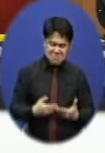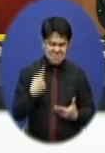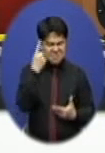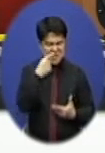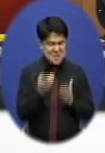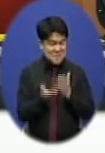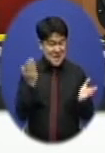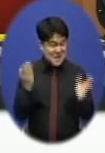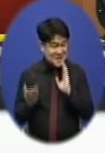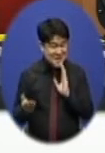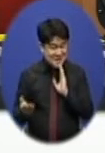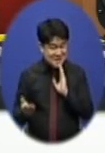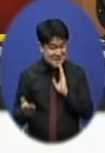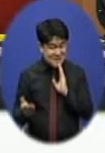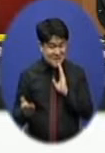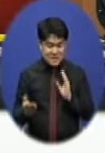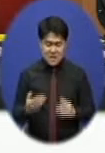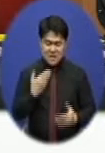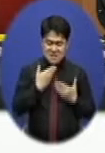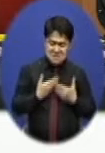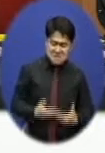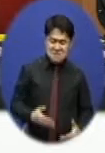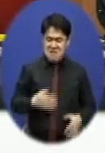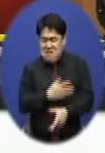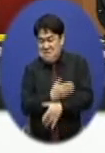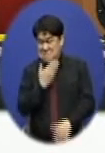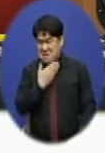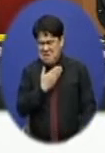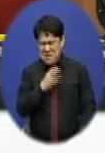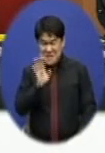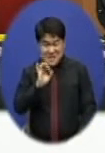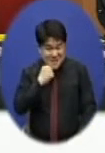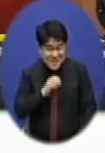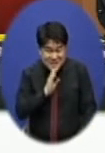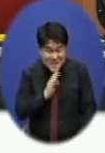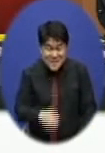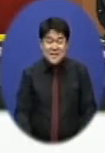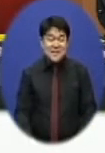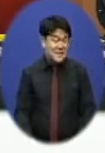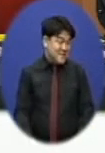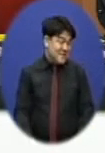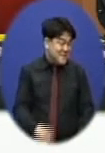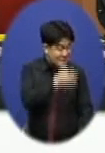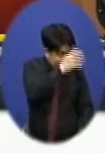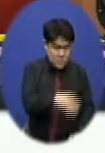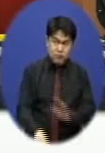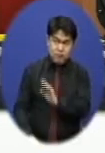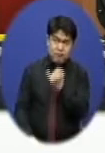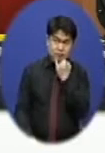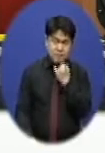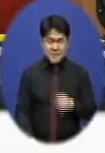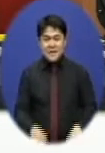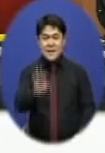맞아요. 그래요? 점잖은 목소리 이렇게 까불면 또 그게 언바란스죠. 네. 미안해요. 까분다. 아, 괜찮아요. 네. 아버님.